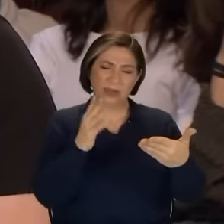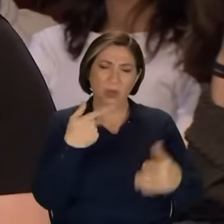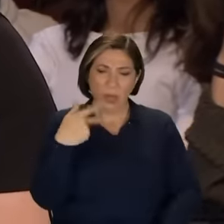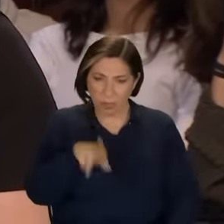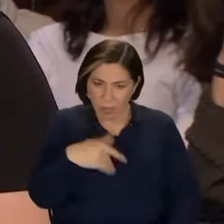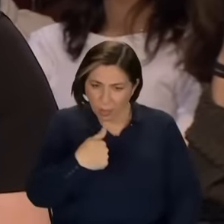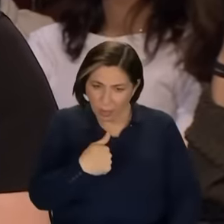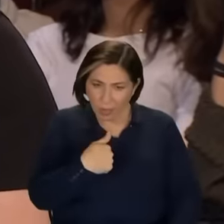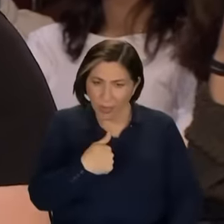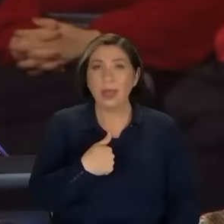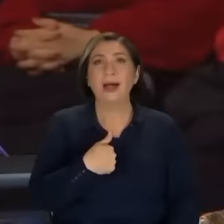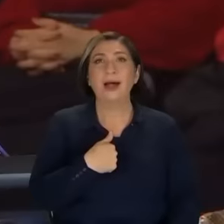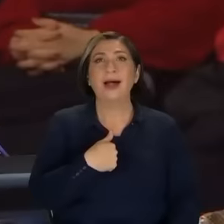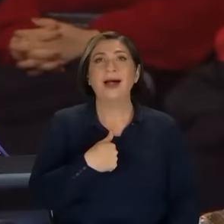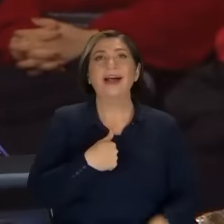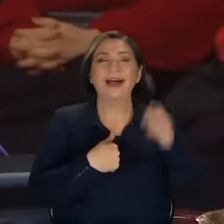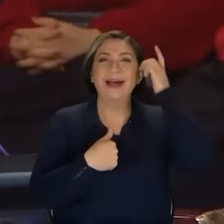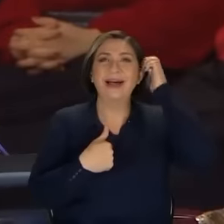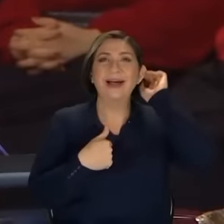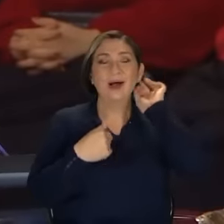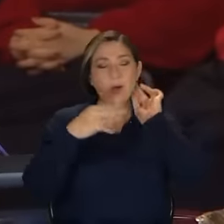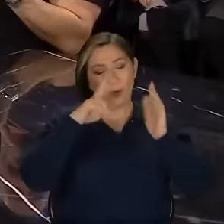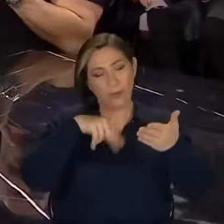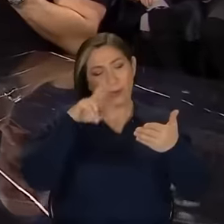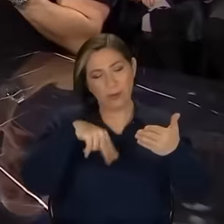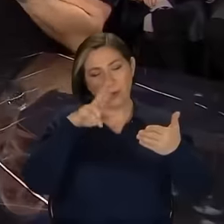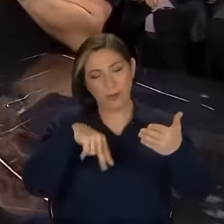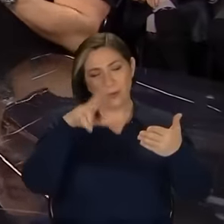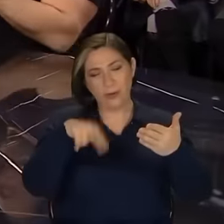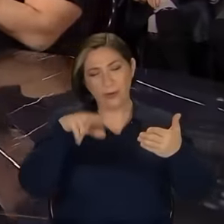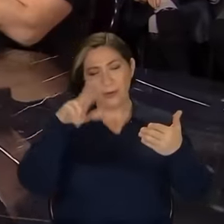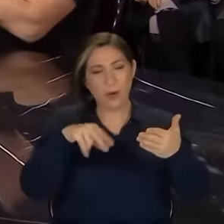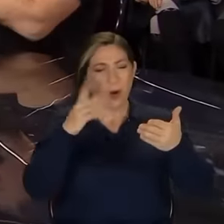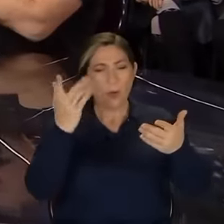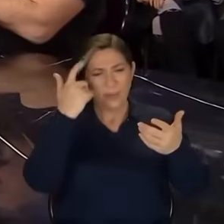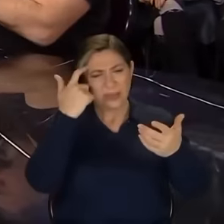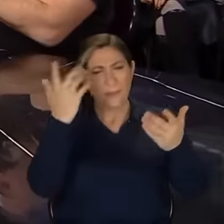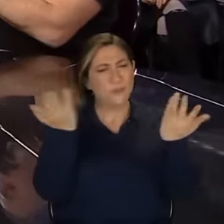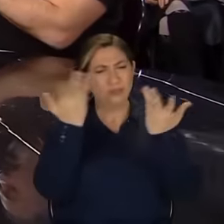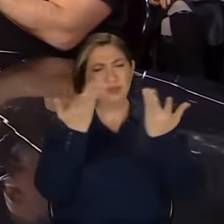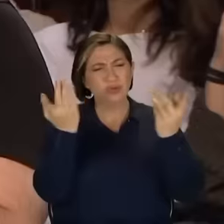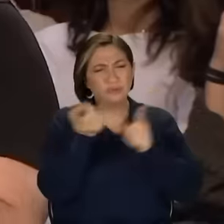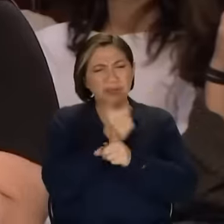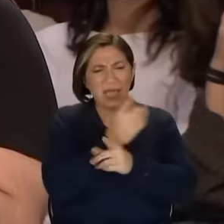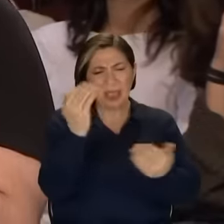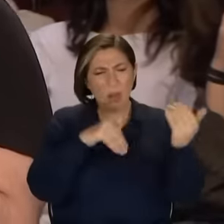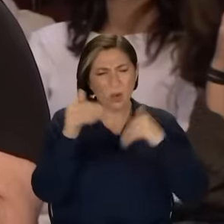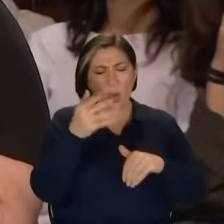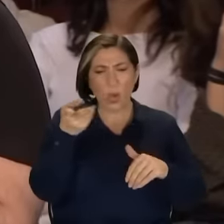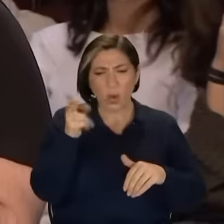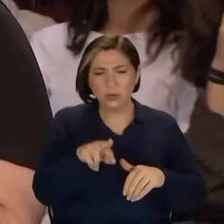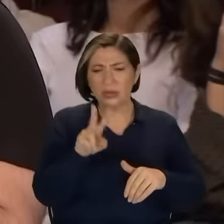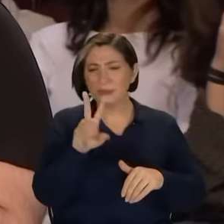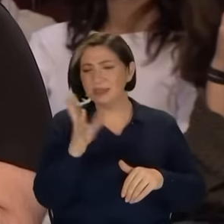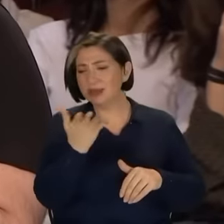öldüm. O da şöyle oluyor. Okuyorsun. Başından türlü türlü şeyler geçiyor. Ölüyorsun. Daha